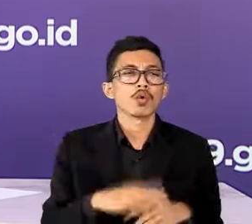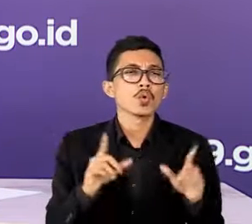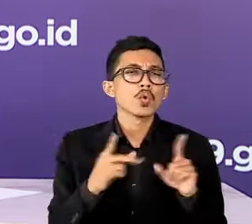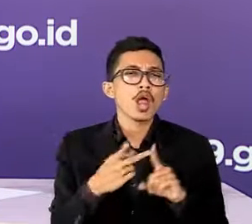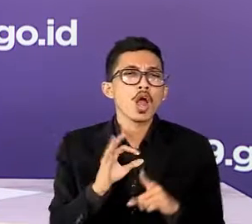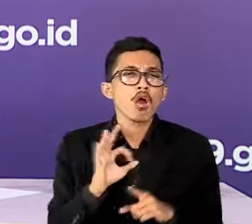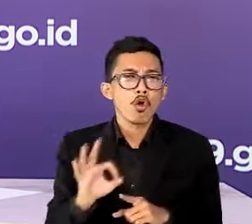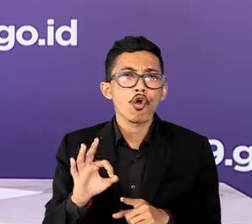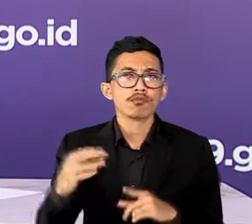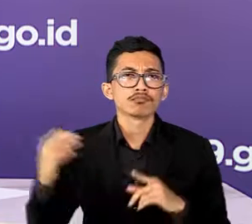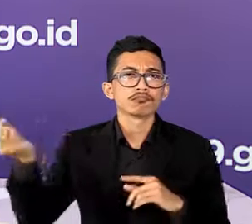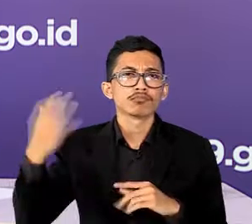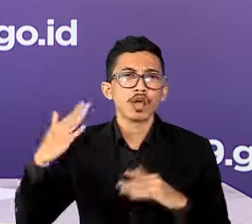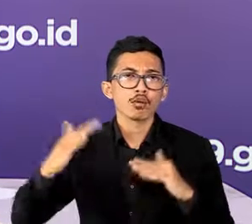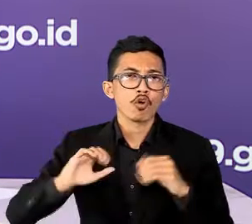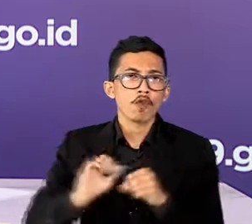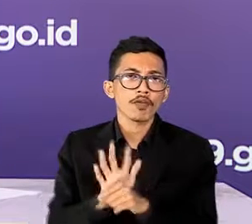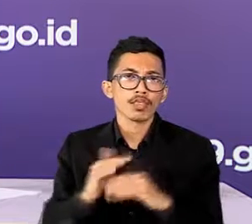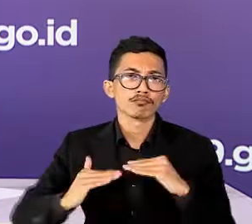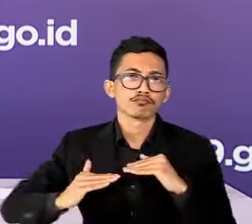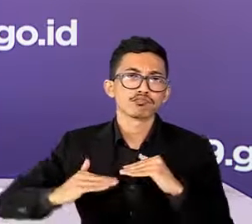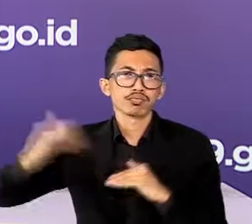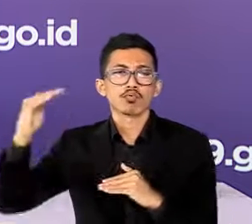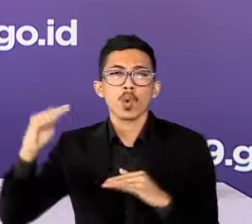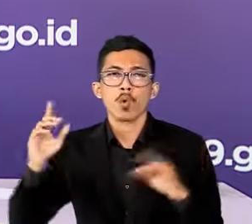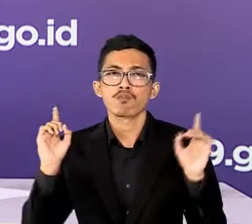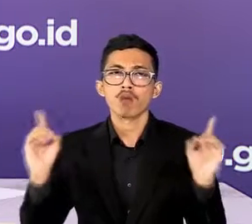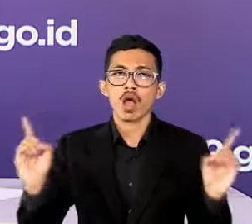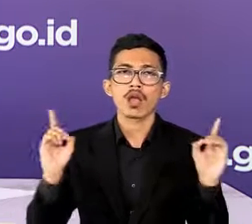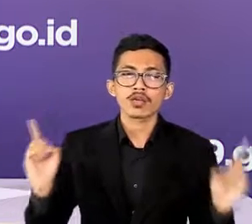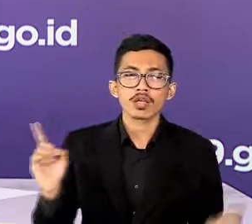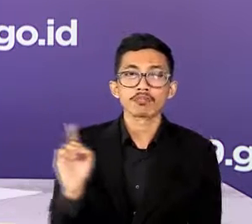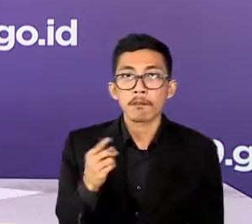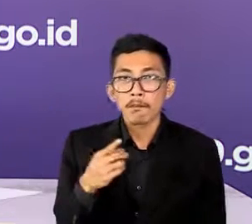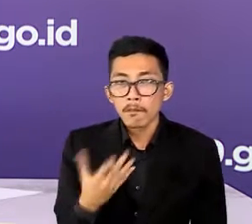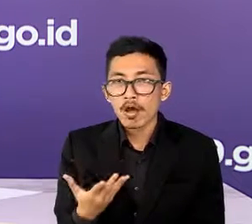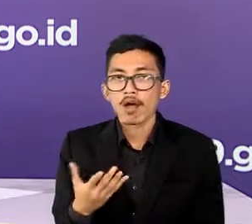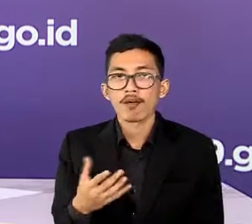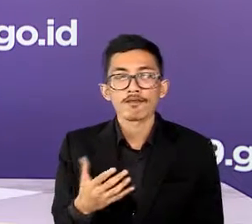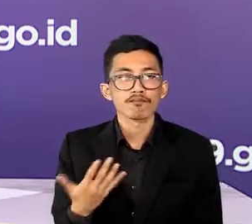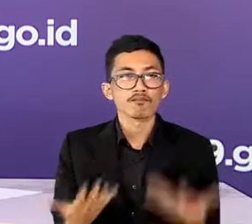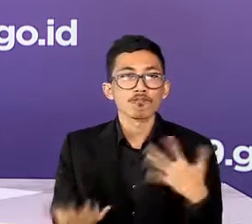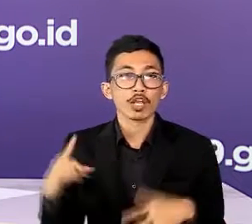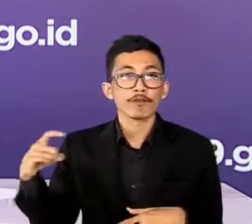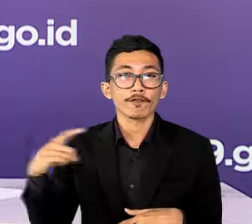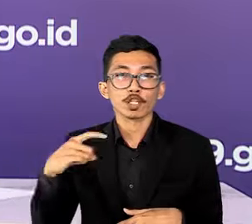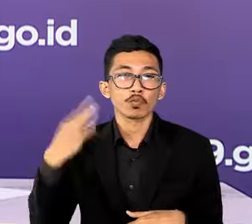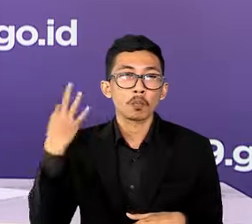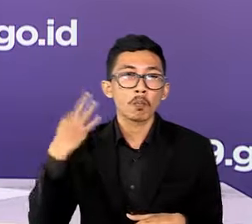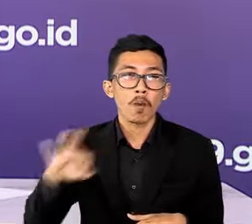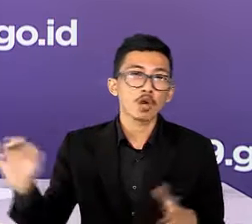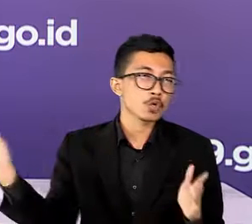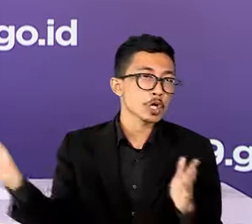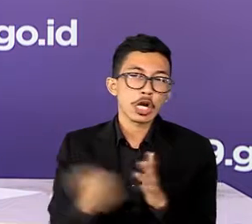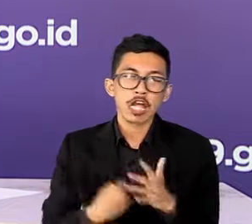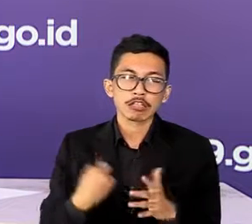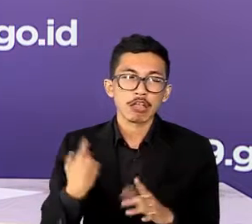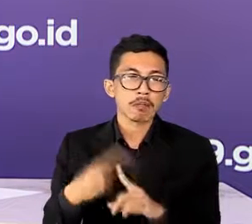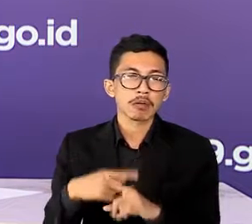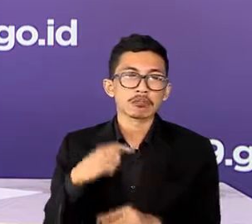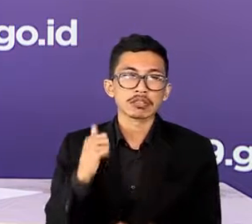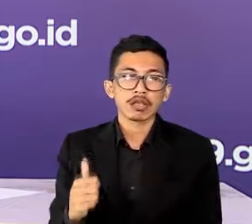melonjaknya kasus coffee 19 dapat mengundang bahaya karena berpotensi menciptakan varian baru yang lebih ganas di